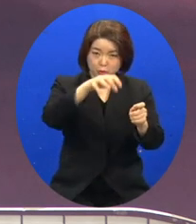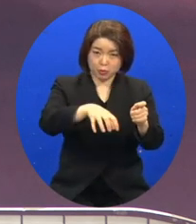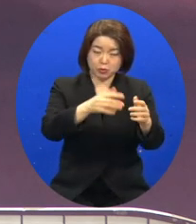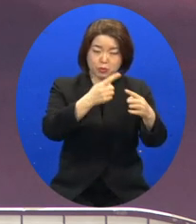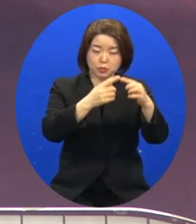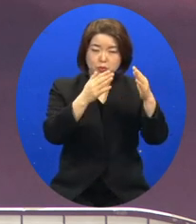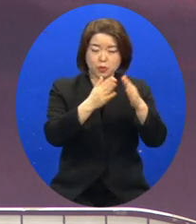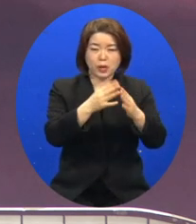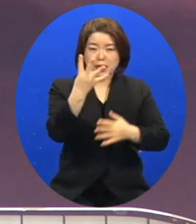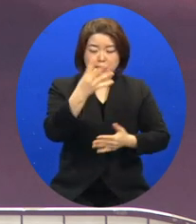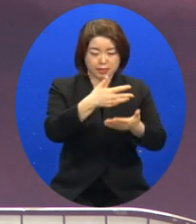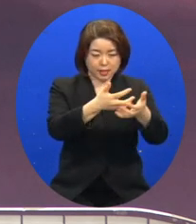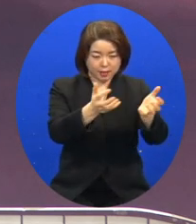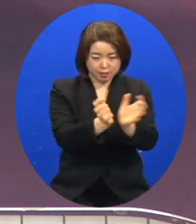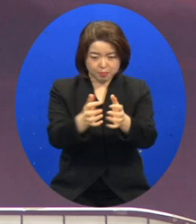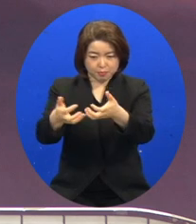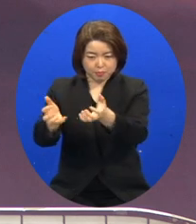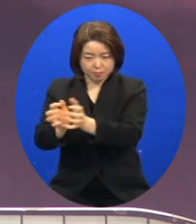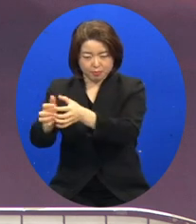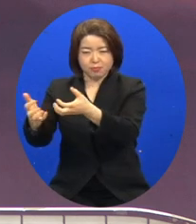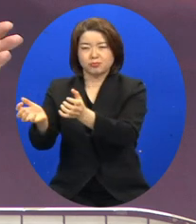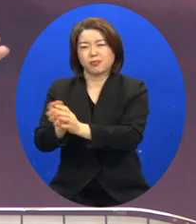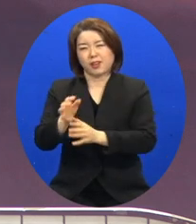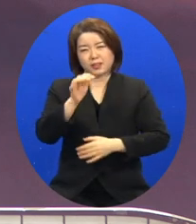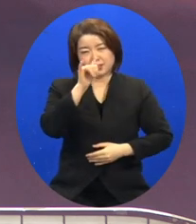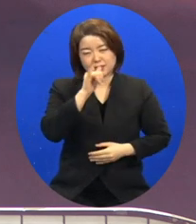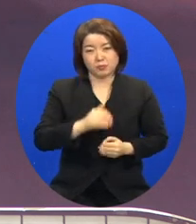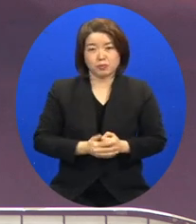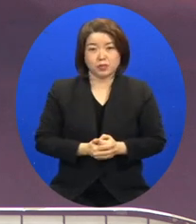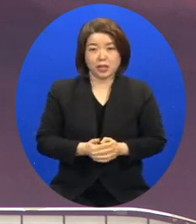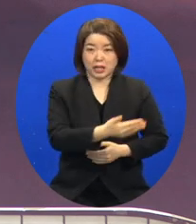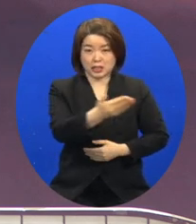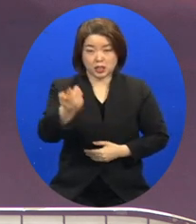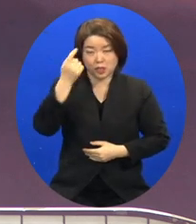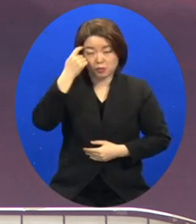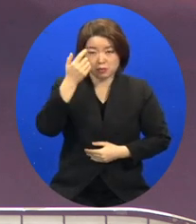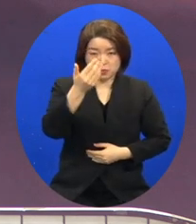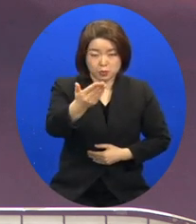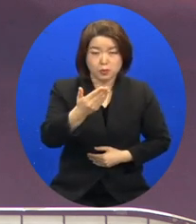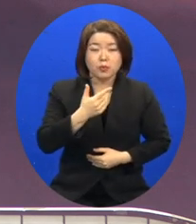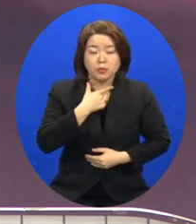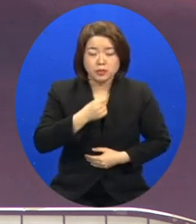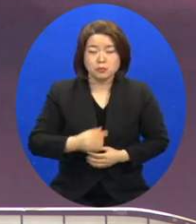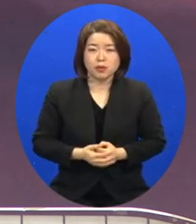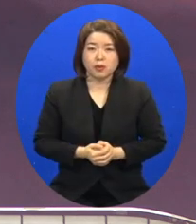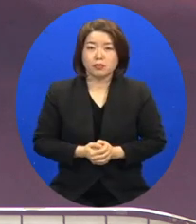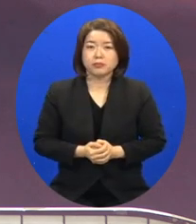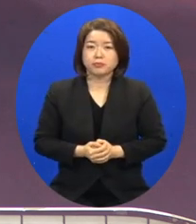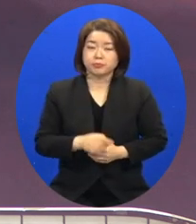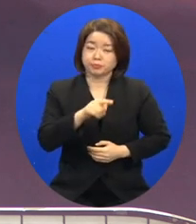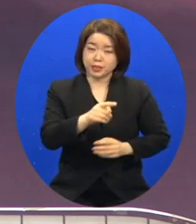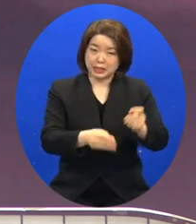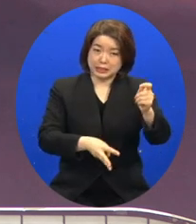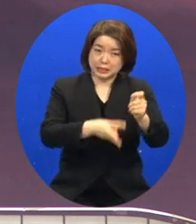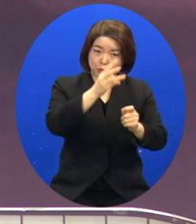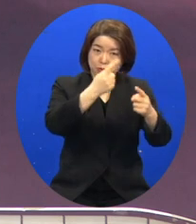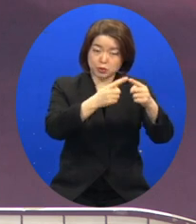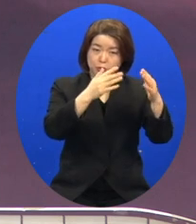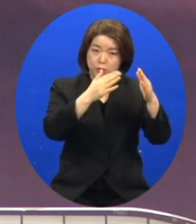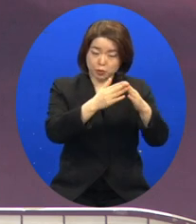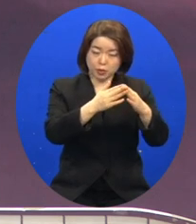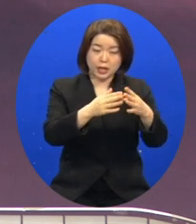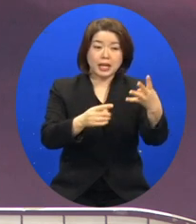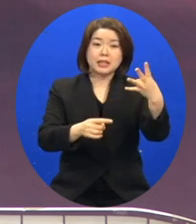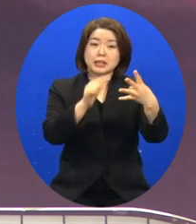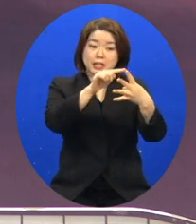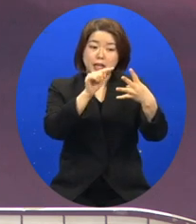파가 생겼습니다 여러분에게 한번 질문 드리고 싶은데 그런 고린도 교회의 내 파에 대해서